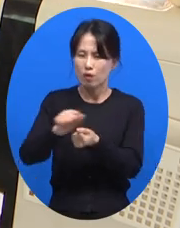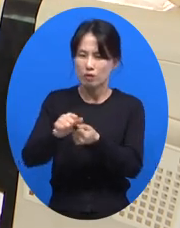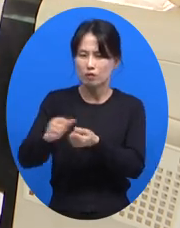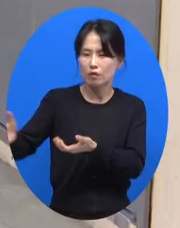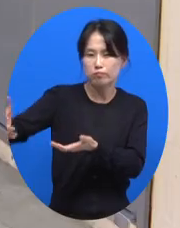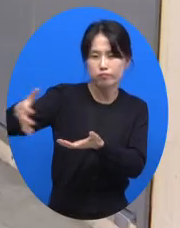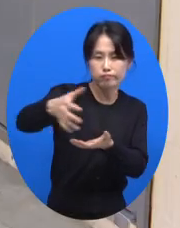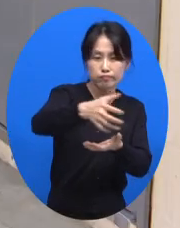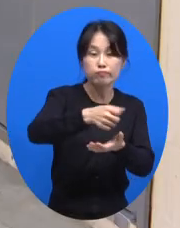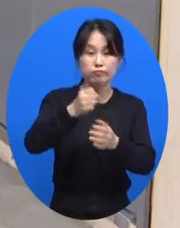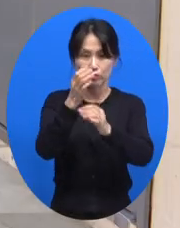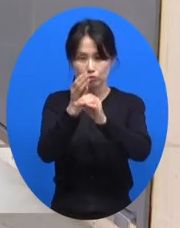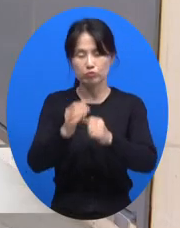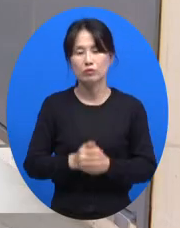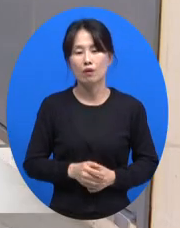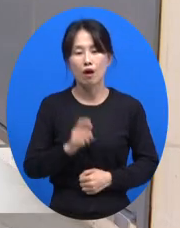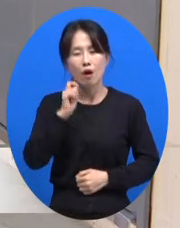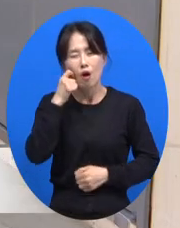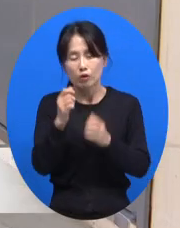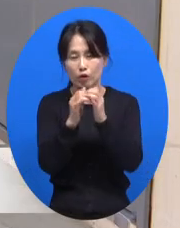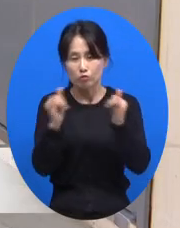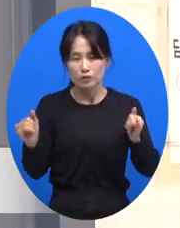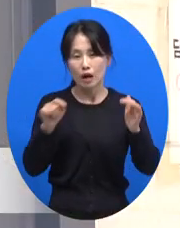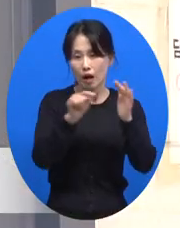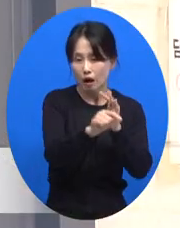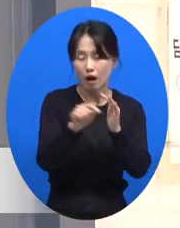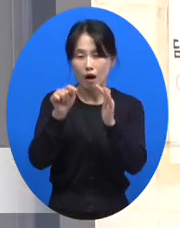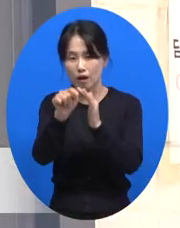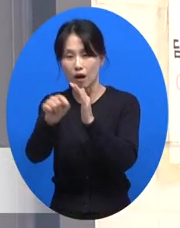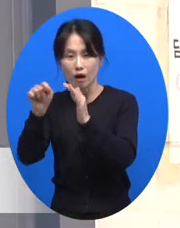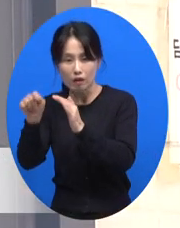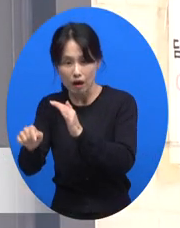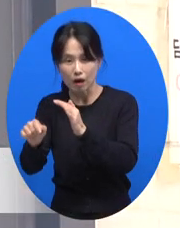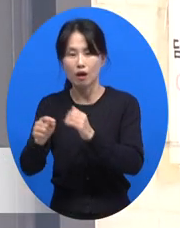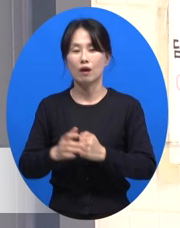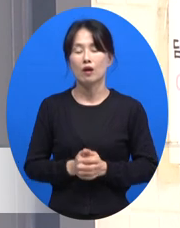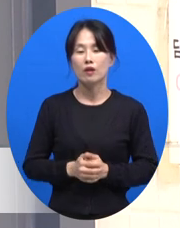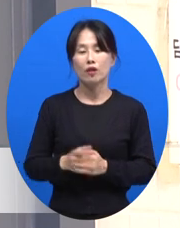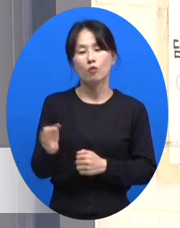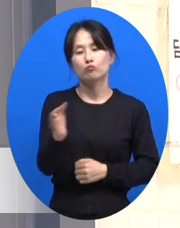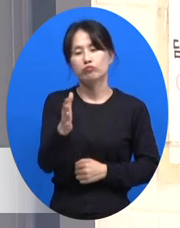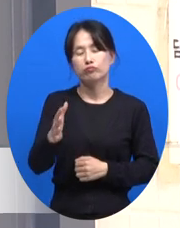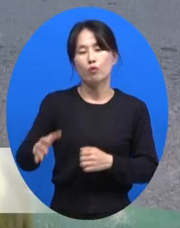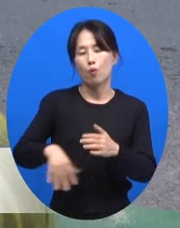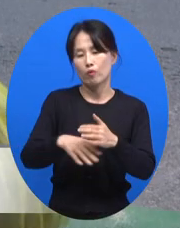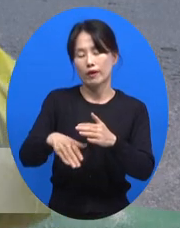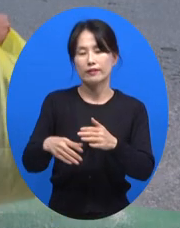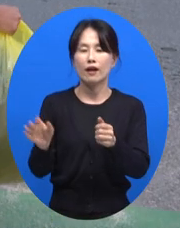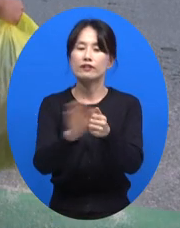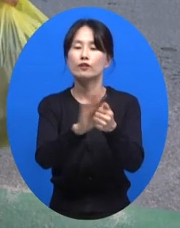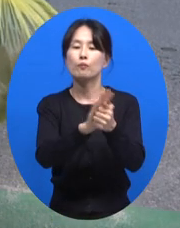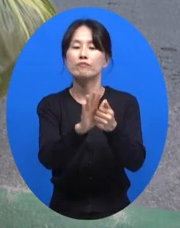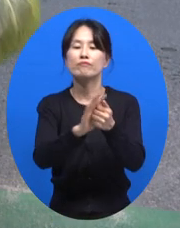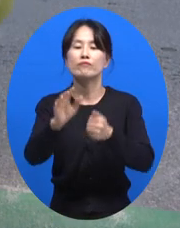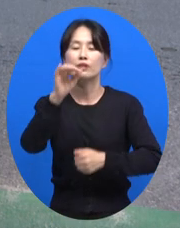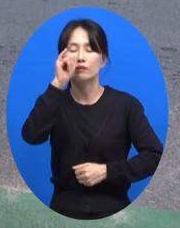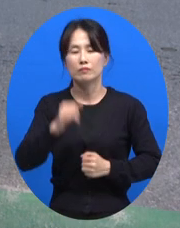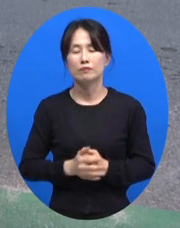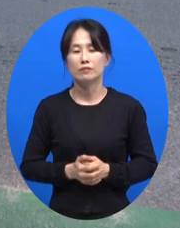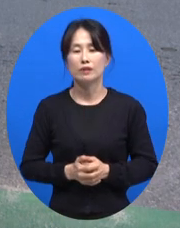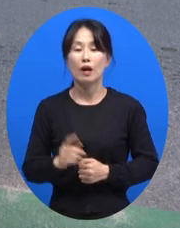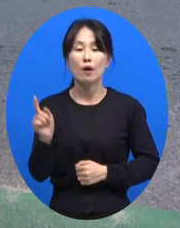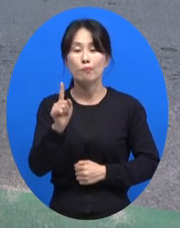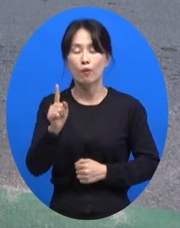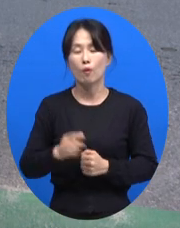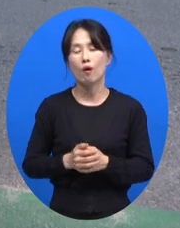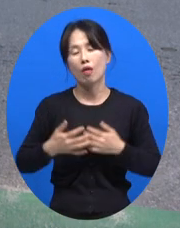다닙니다. 동네 취약계층 가구나 자활센터 등을 대상으로 무료 세탁 서비스를 해주는 것. 쉽게